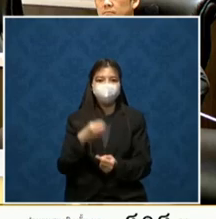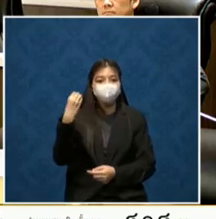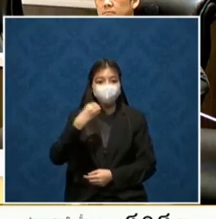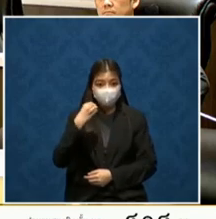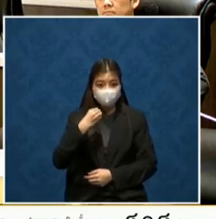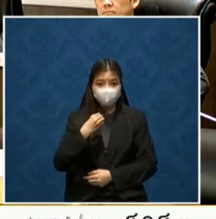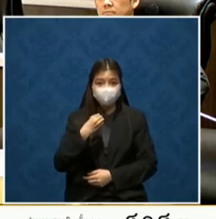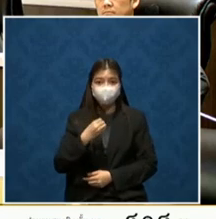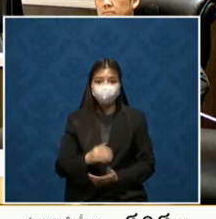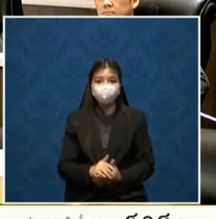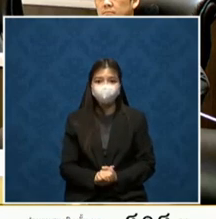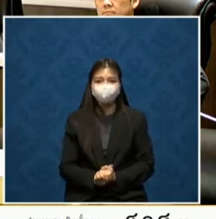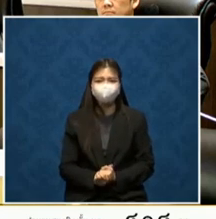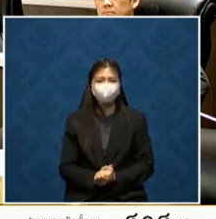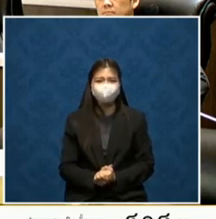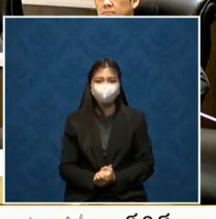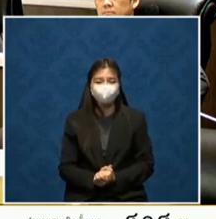จะ